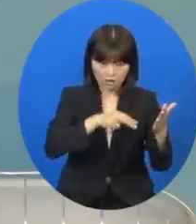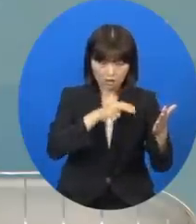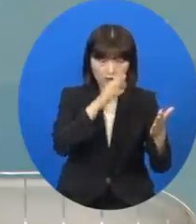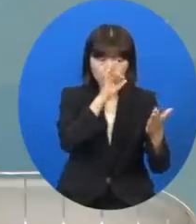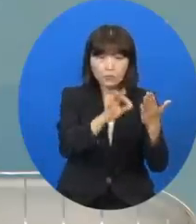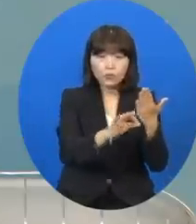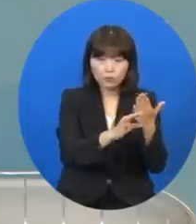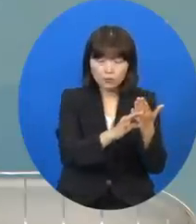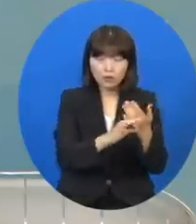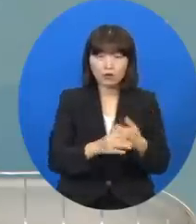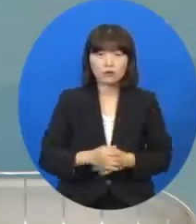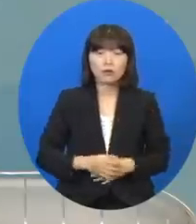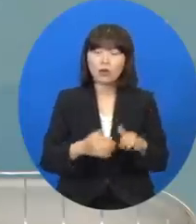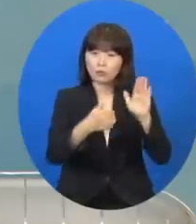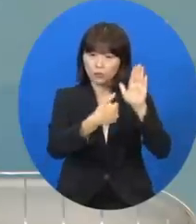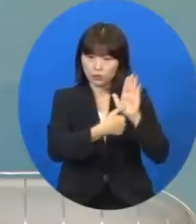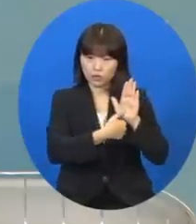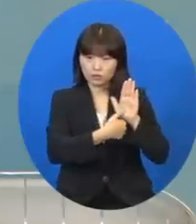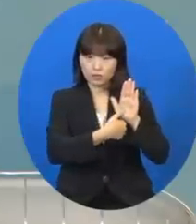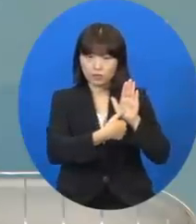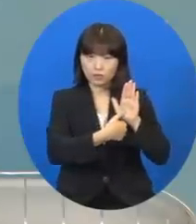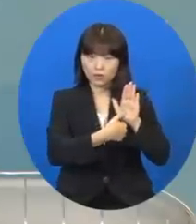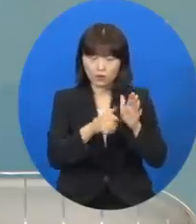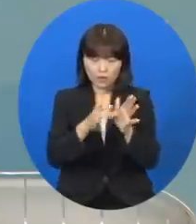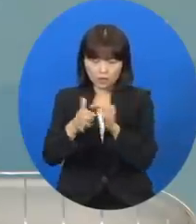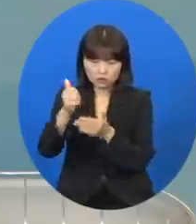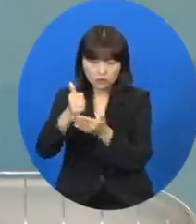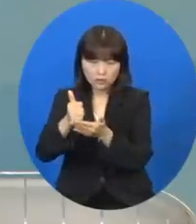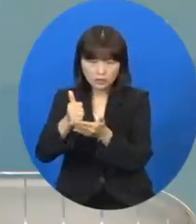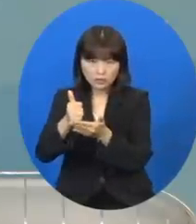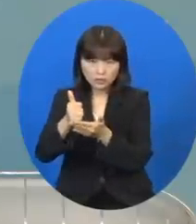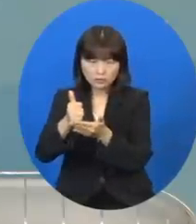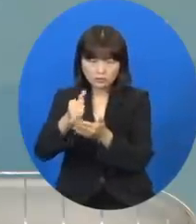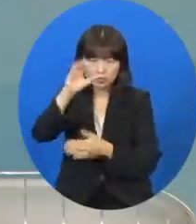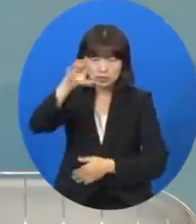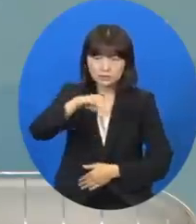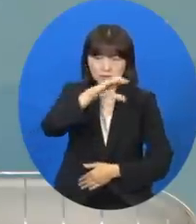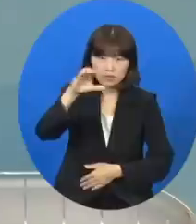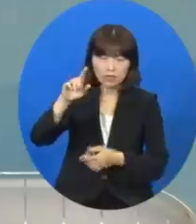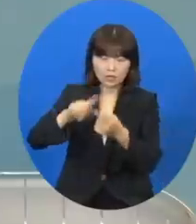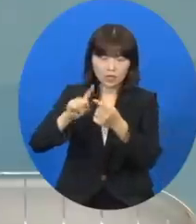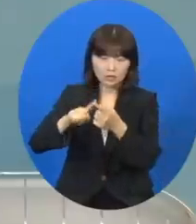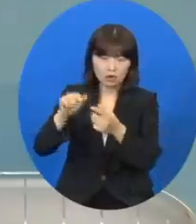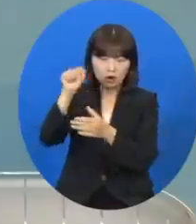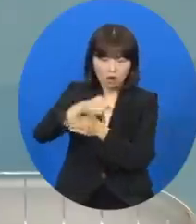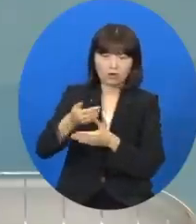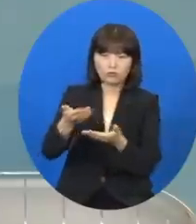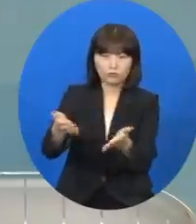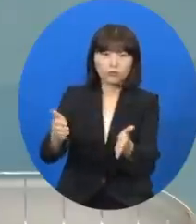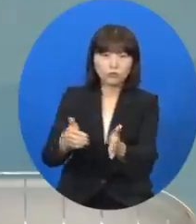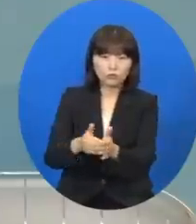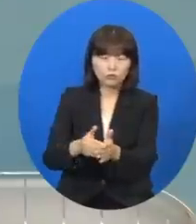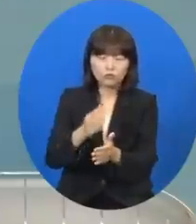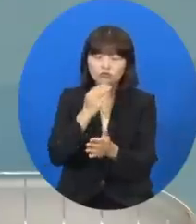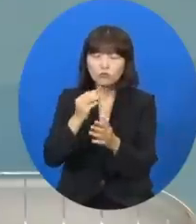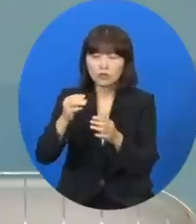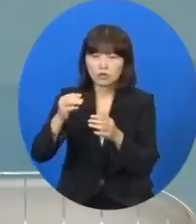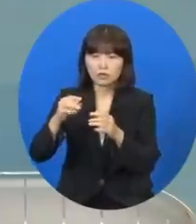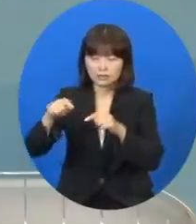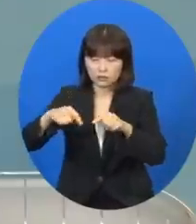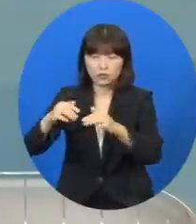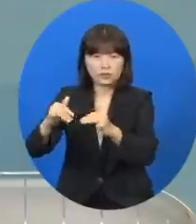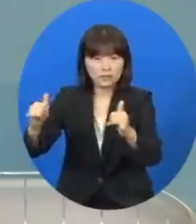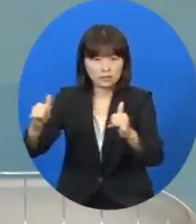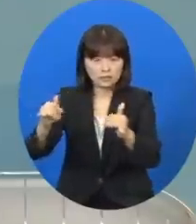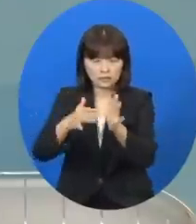아시지만 본디오 빌라도가 예수님의 처형을 결정했고 유대교 지도자들이